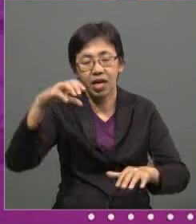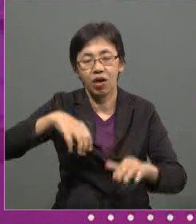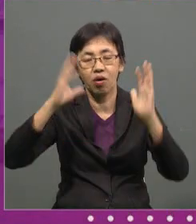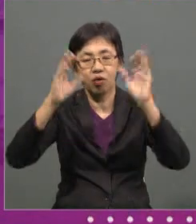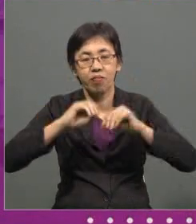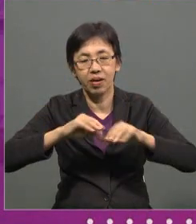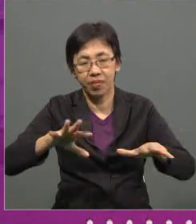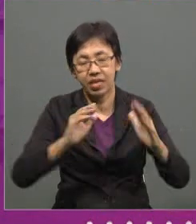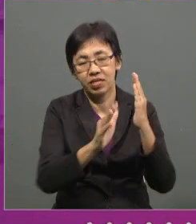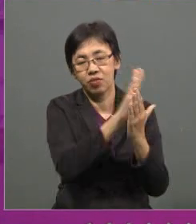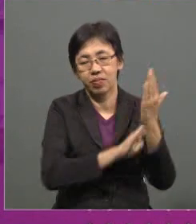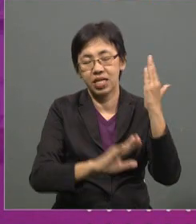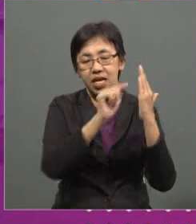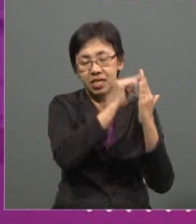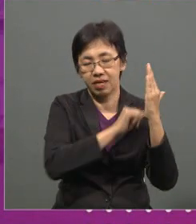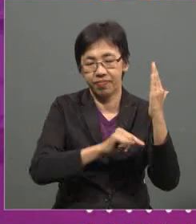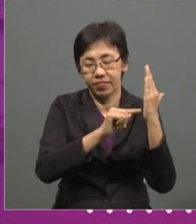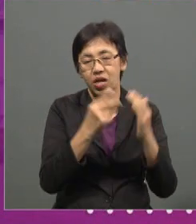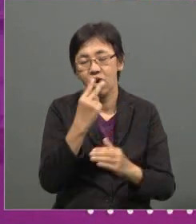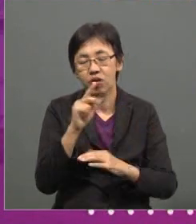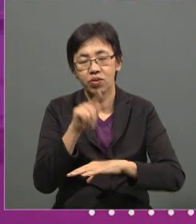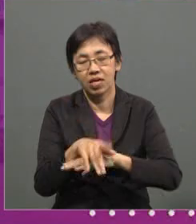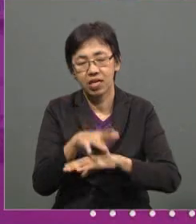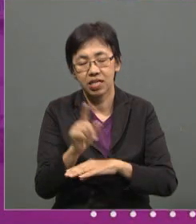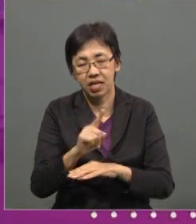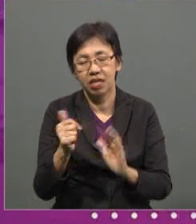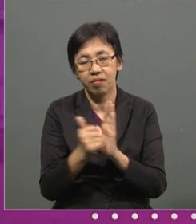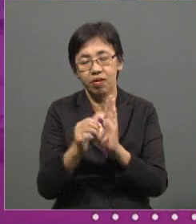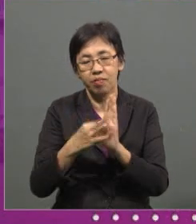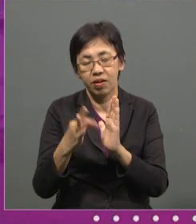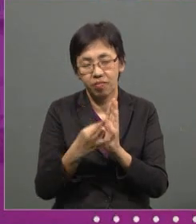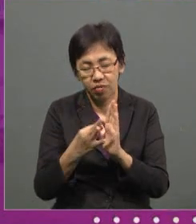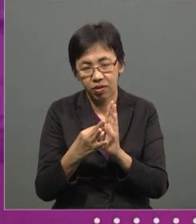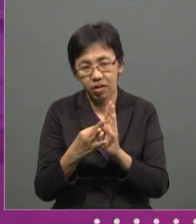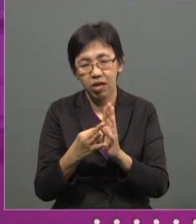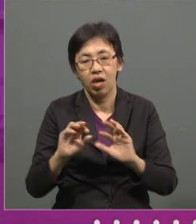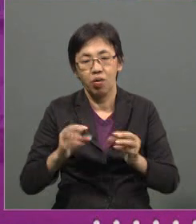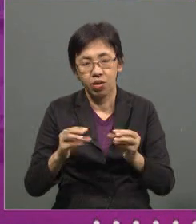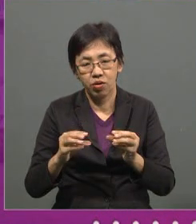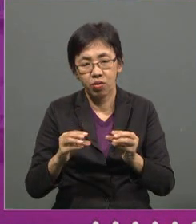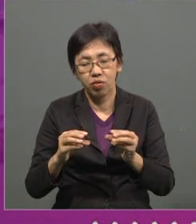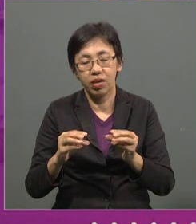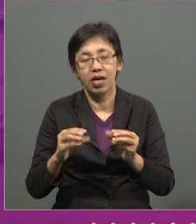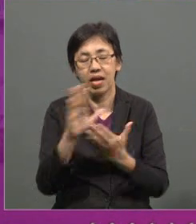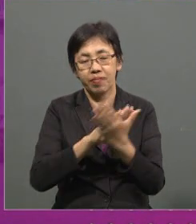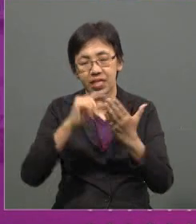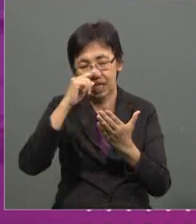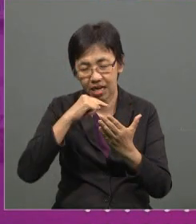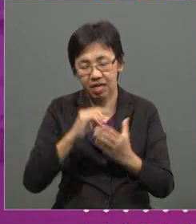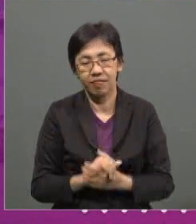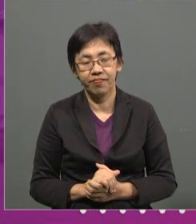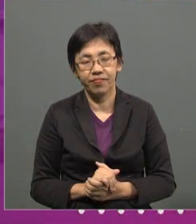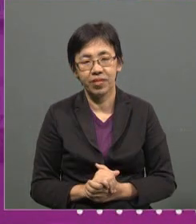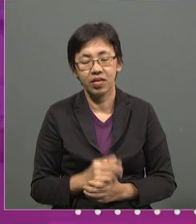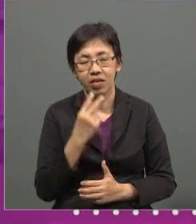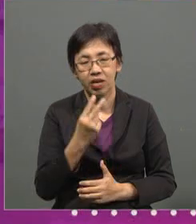มพันธ์ที่มีอยู่ทั่วประเทศพร้อมรับชมออนไลน์ค่ะที่เพจ Facebook สถานีวิทยุกระจายเสียงแห่งประเทศไทยรวมถึงสาม